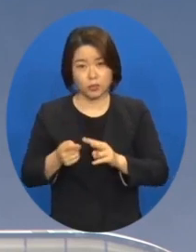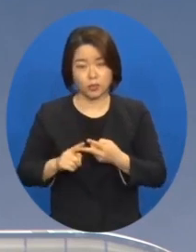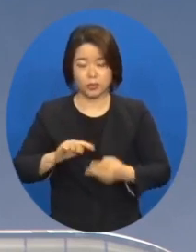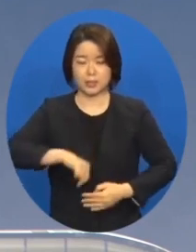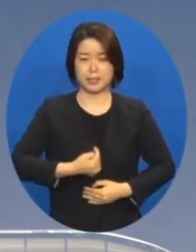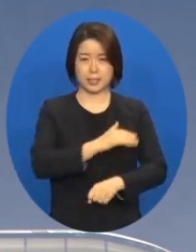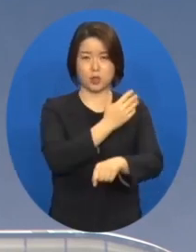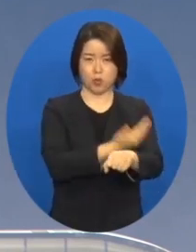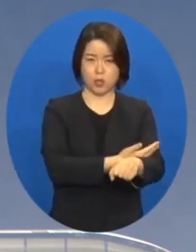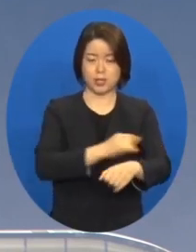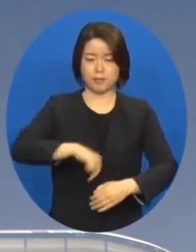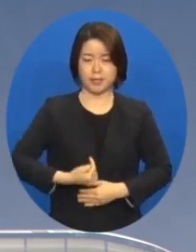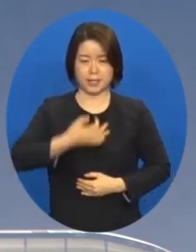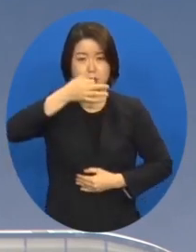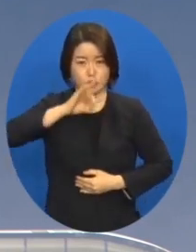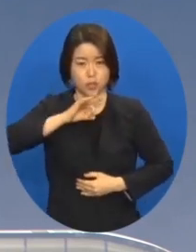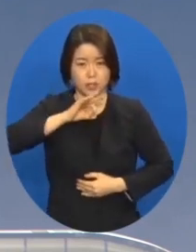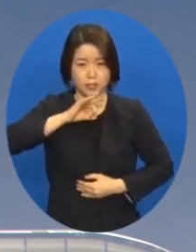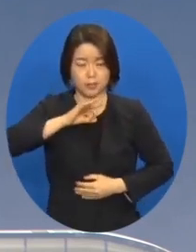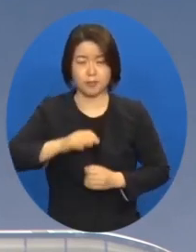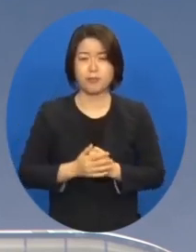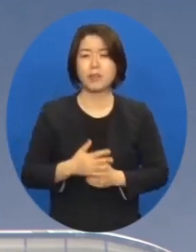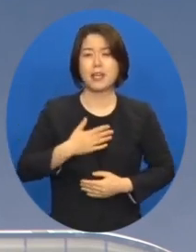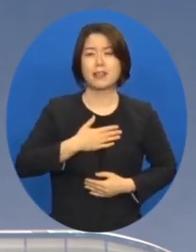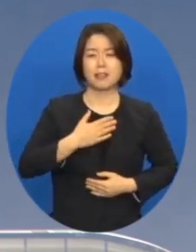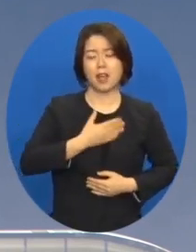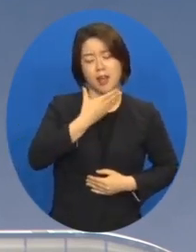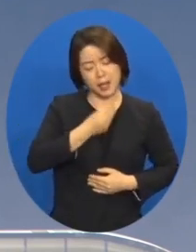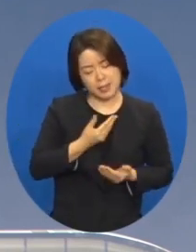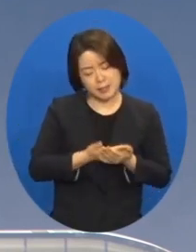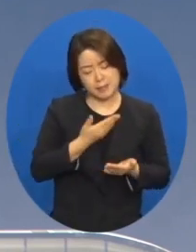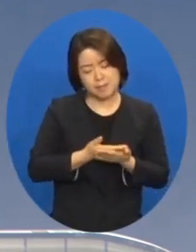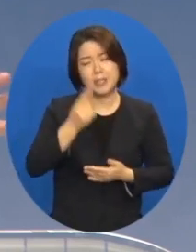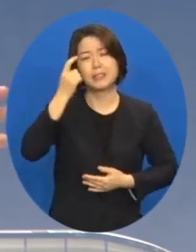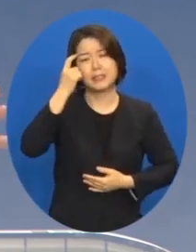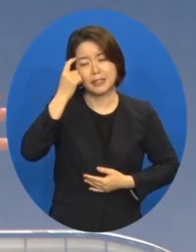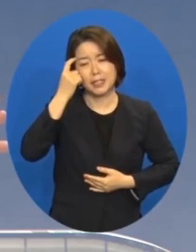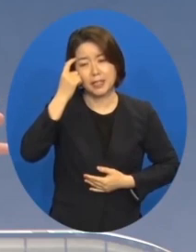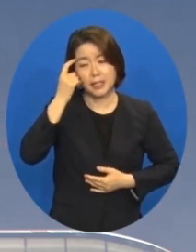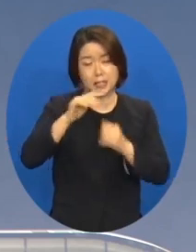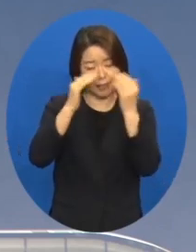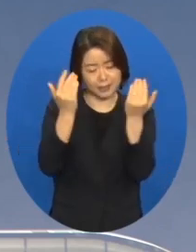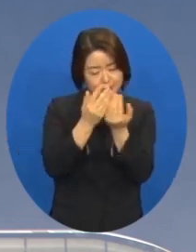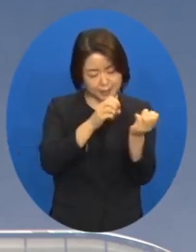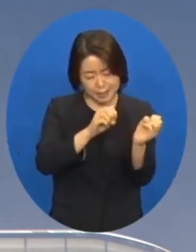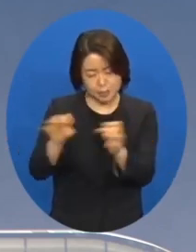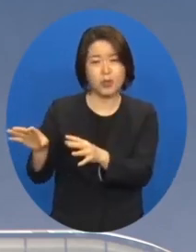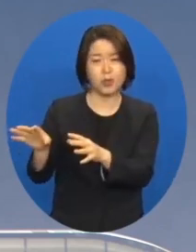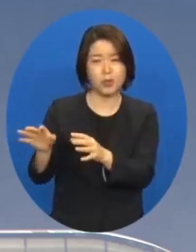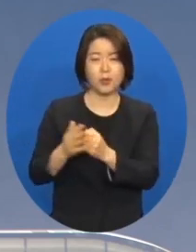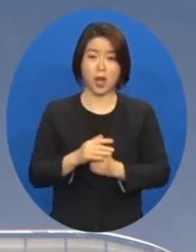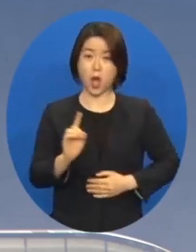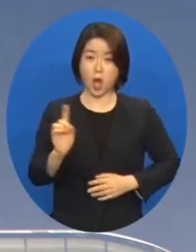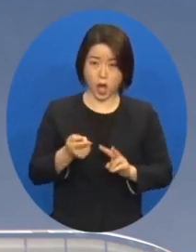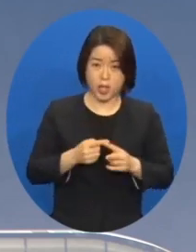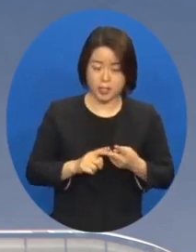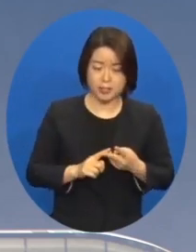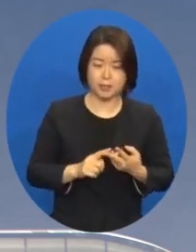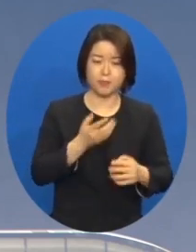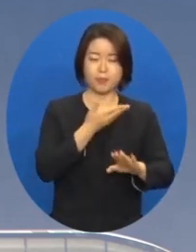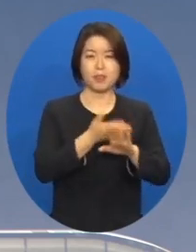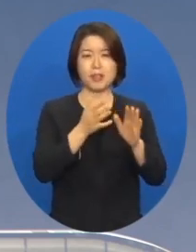권리, 자기 유익, 나 행복하게 해달라는 요구를 다 버리고 어떻든지 다른 사람을